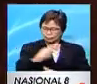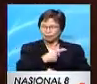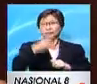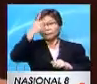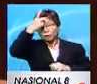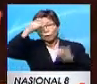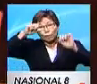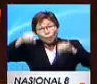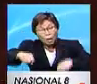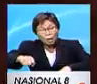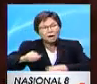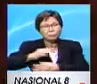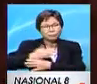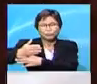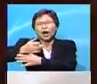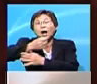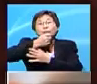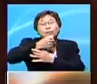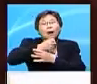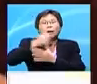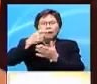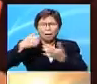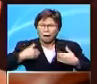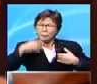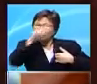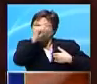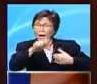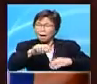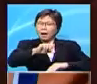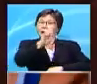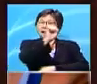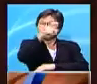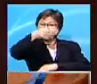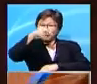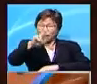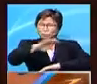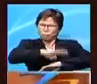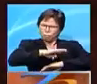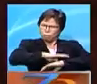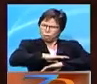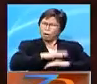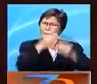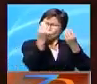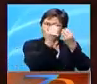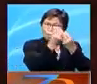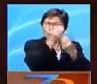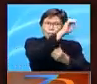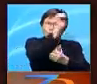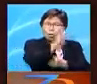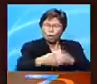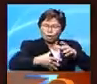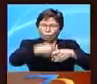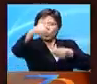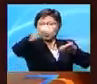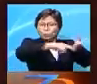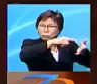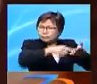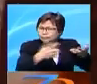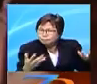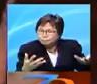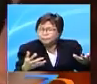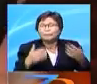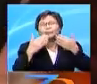boleh tak Datuk kongsi dengan kita Adakah SPR berpuas hati dengan perutusan keluar undi setakat ini Alhamdulillah